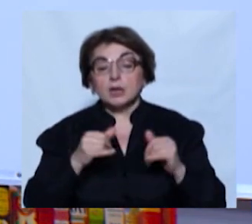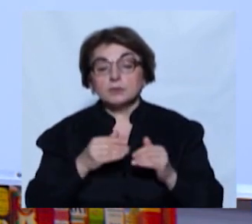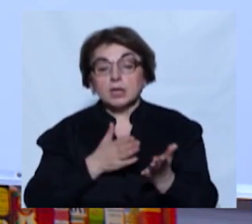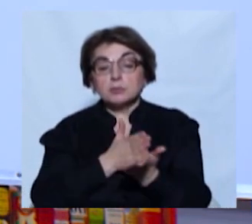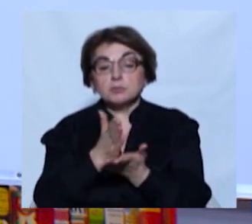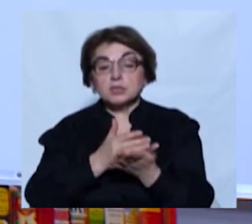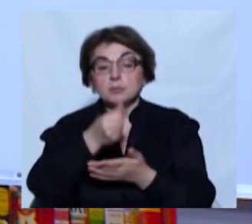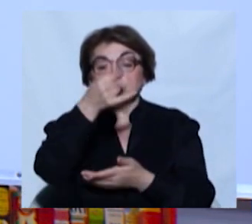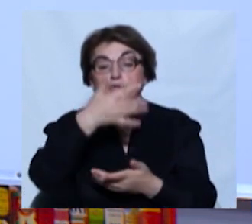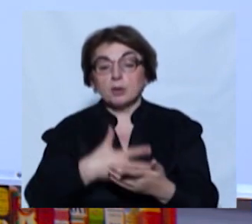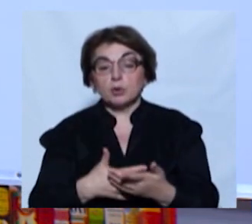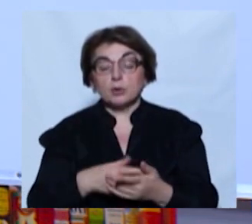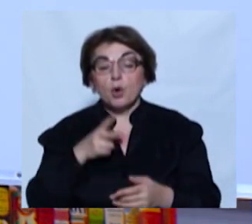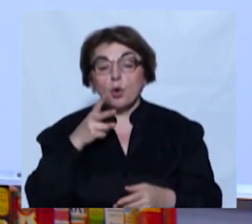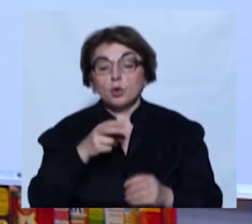ჩამოყალიბება.